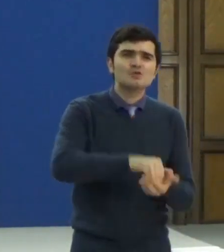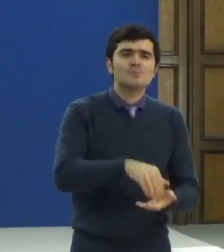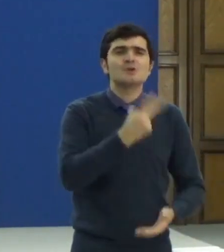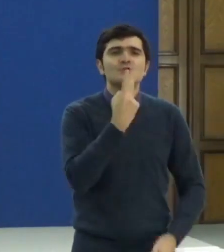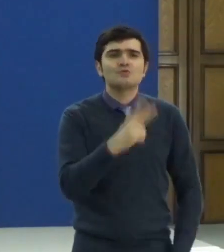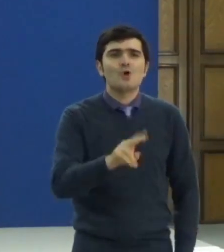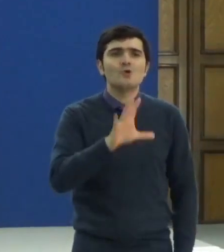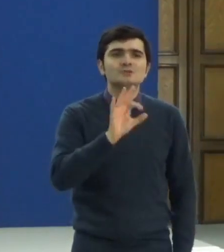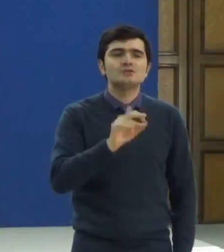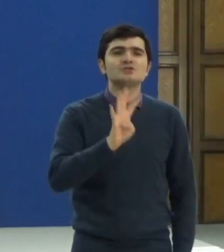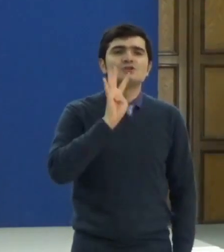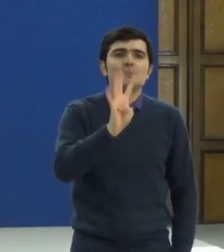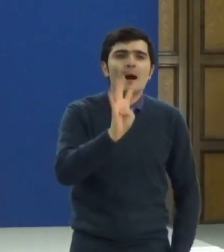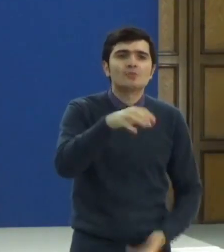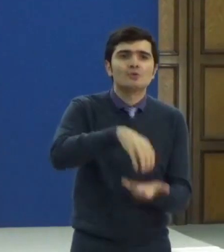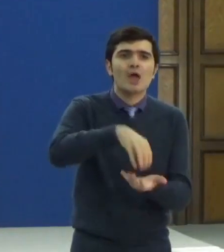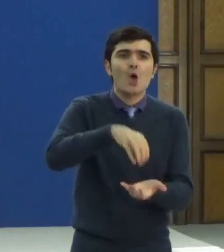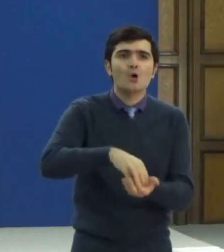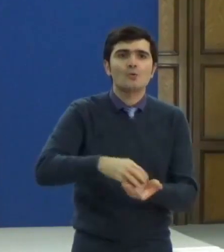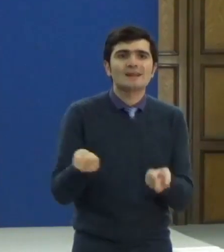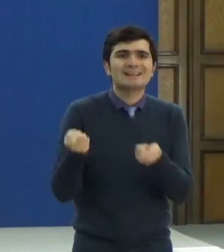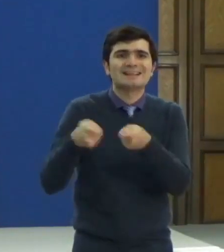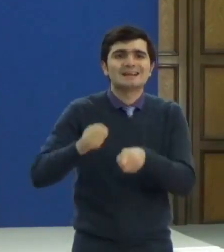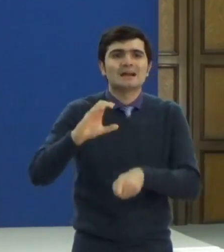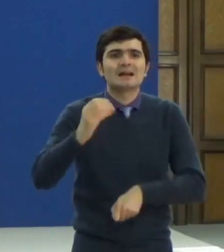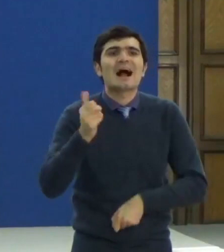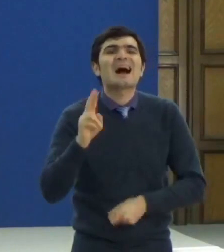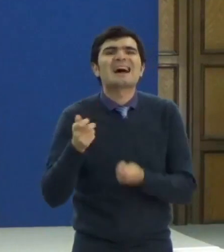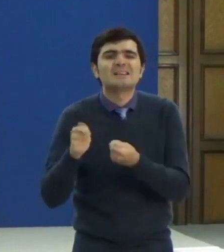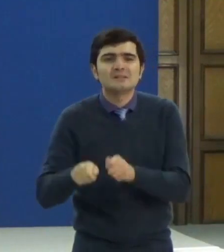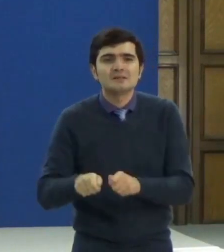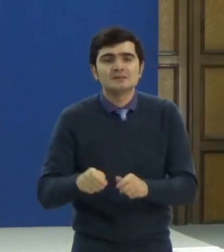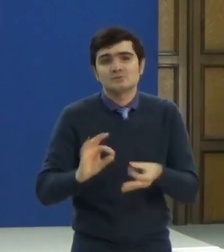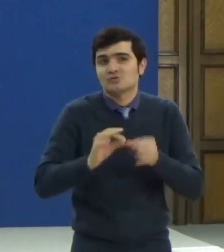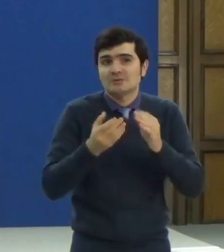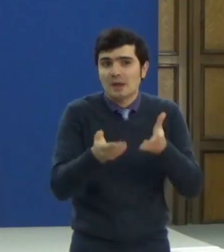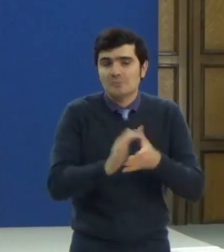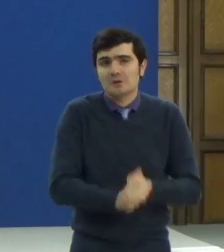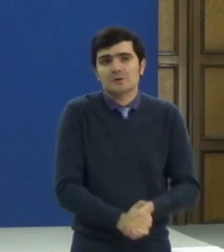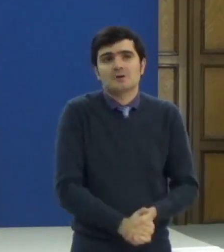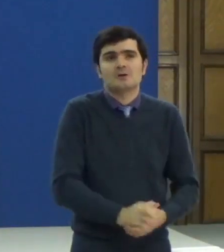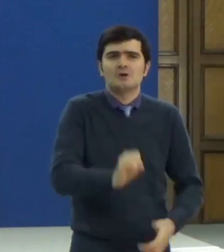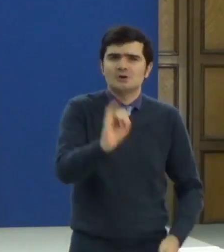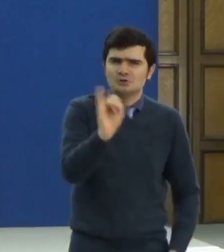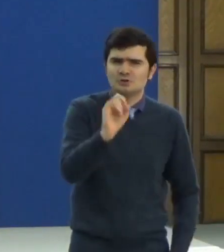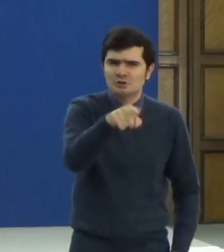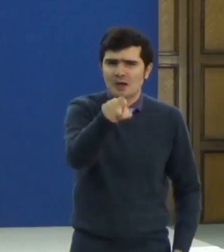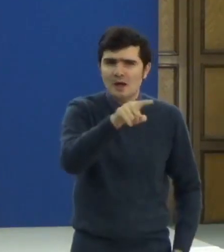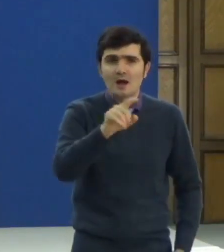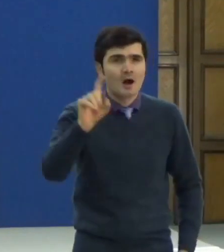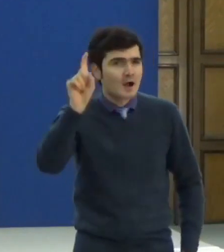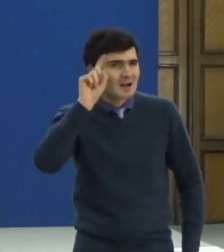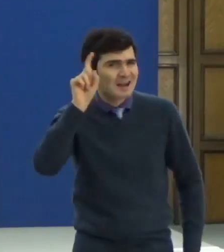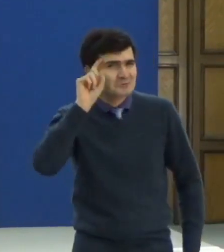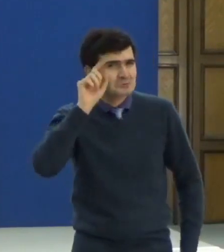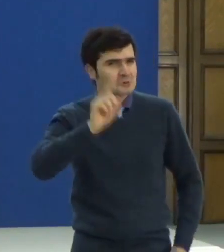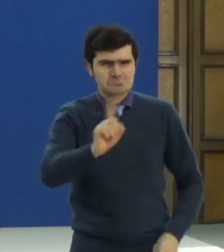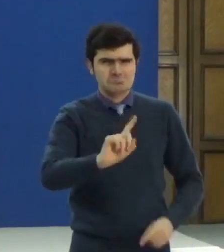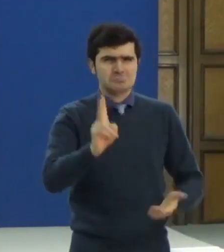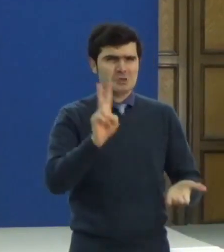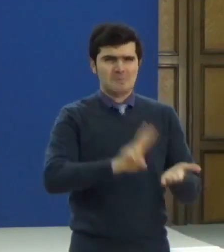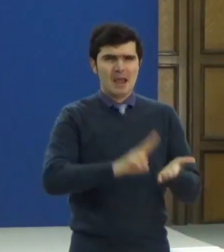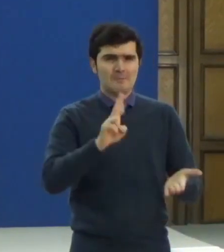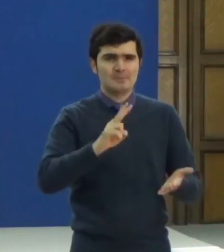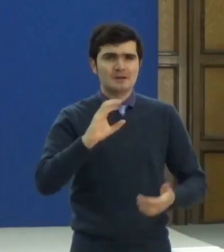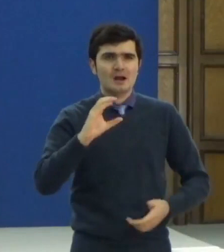13.254 de locuri în carantină. Așadar, cei care au crezut că nu se mai aplică